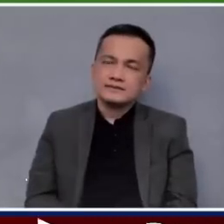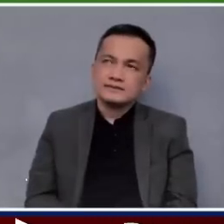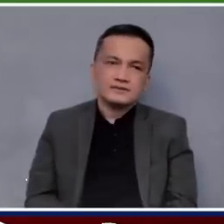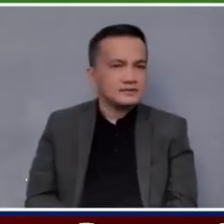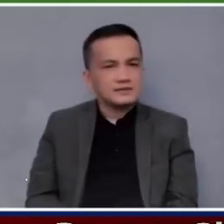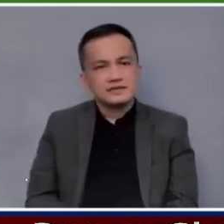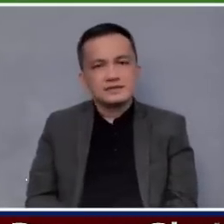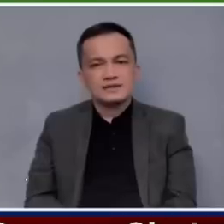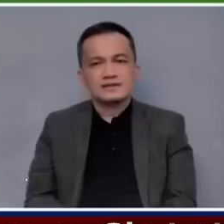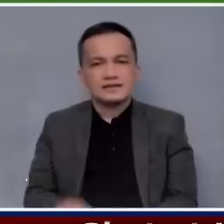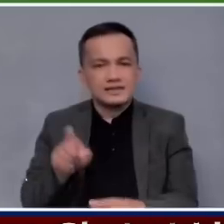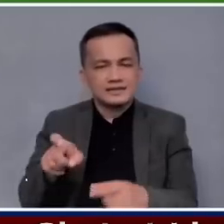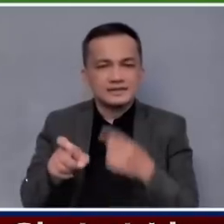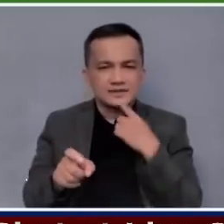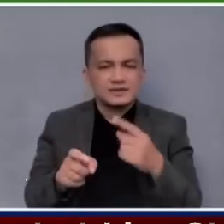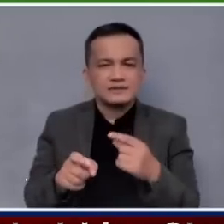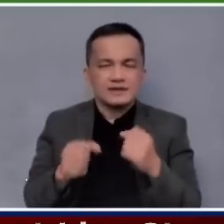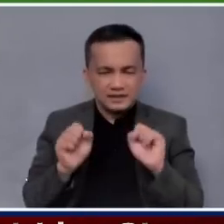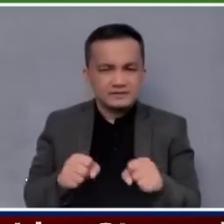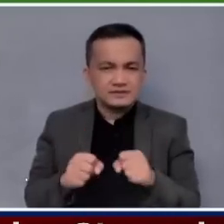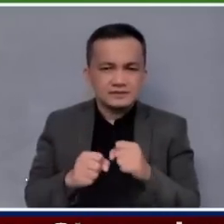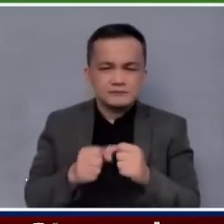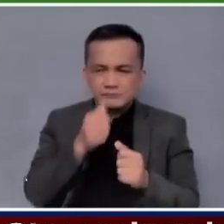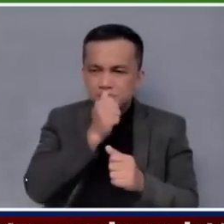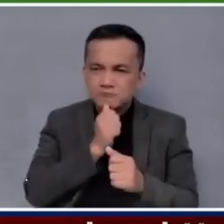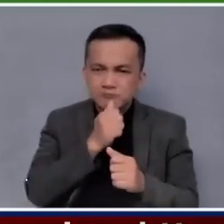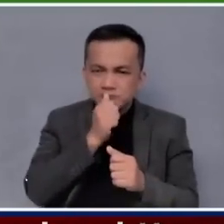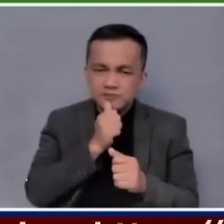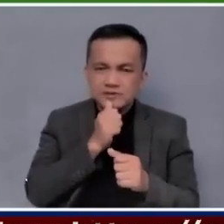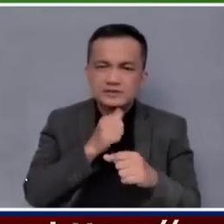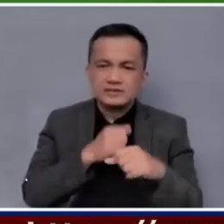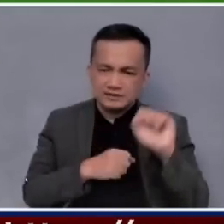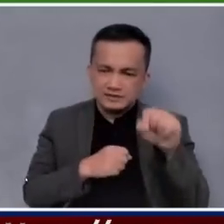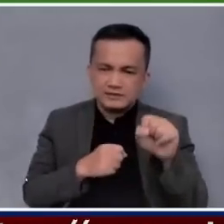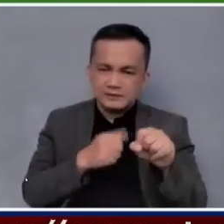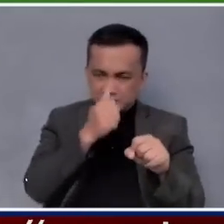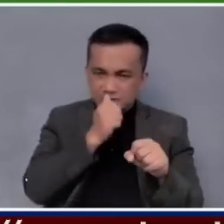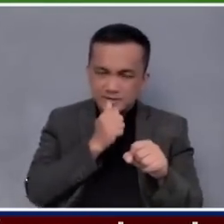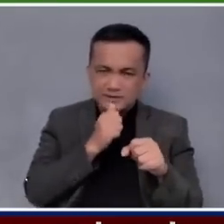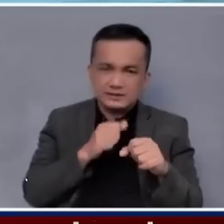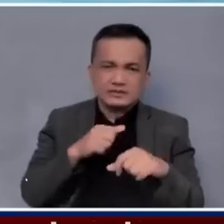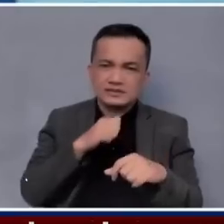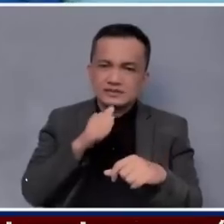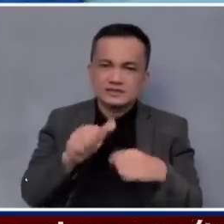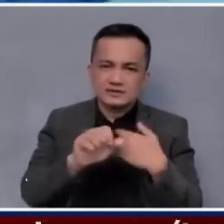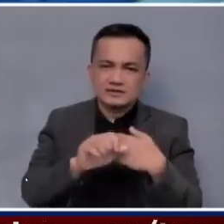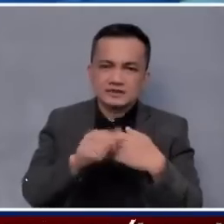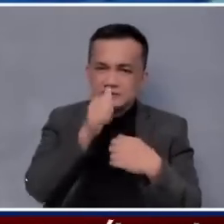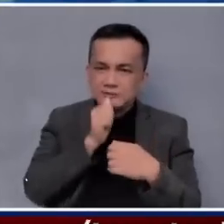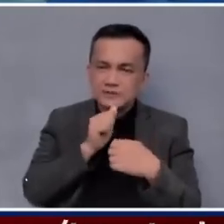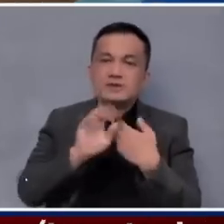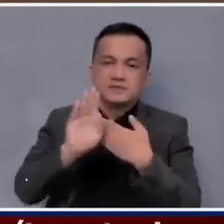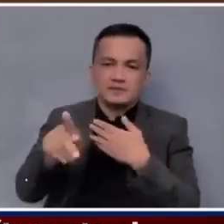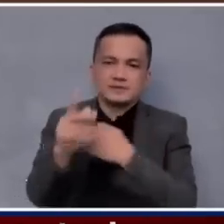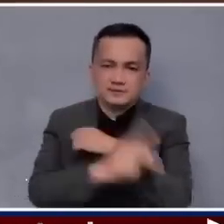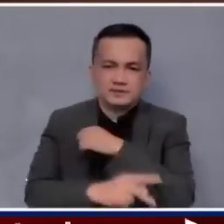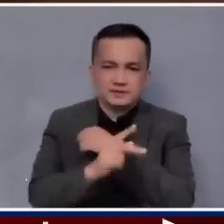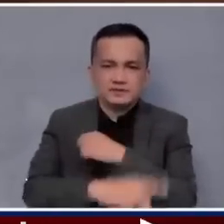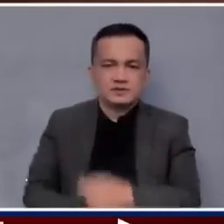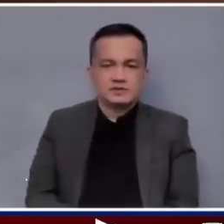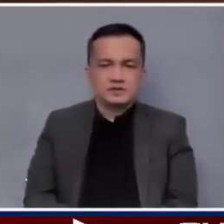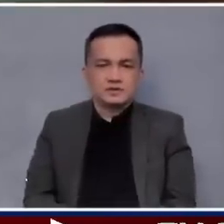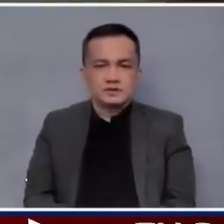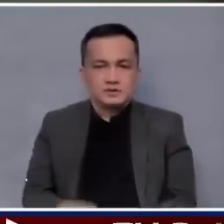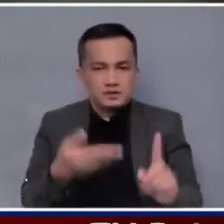buhayin sila So kaya pang magtiis? Tiisin lang ho, pag hindi naman tiis, balik naman ka probinsya. Hindi pa rin sumusuko si